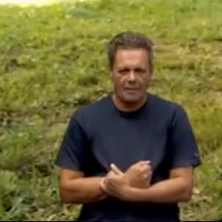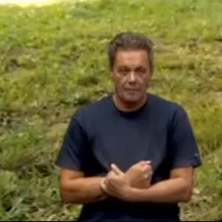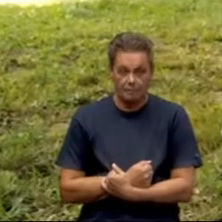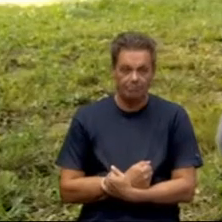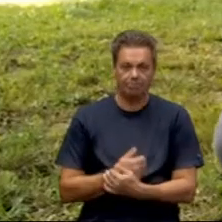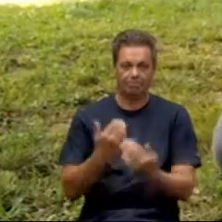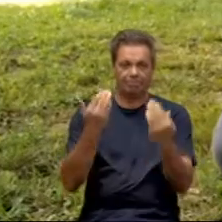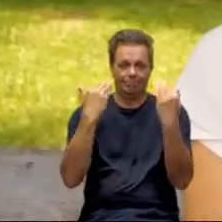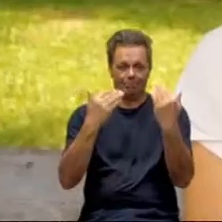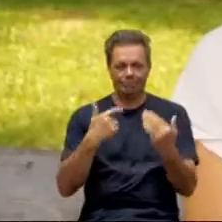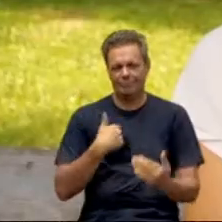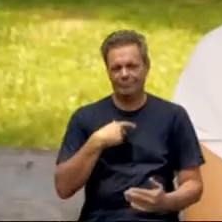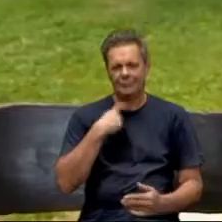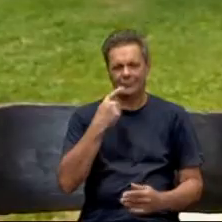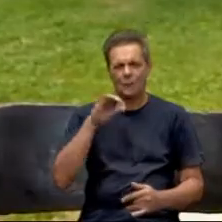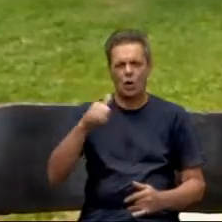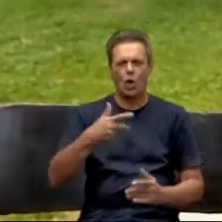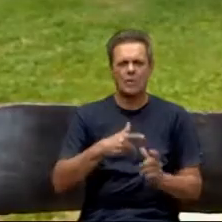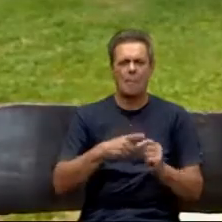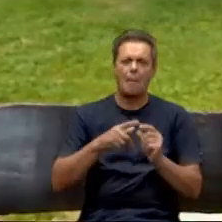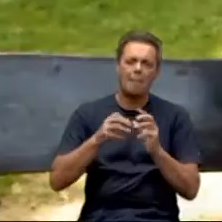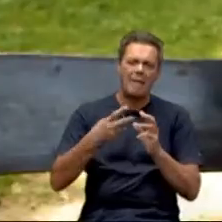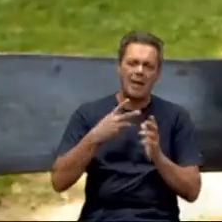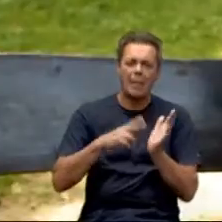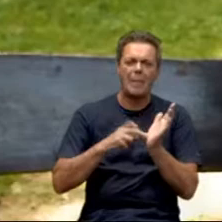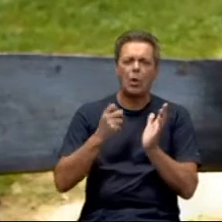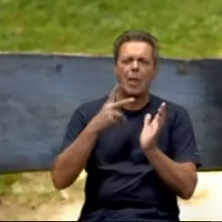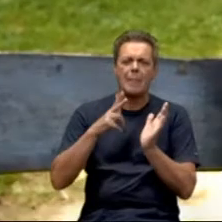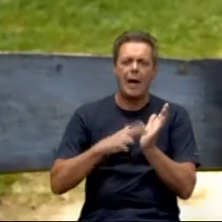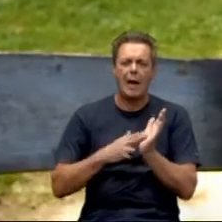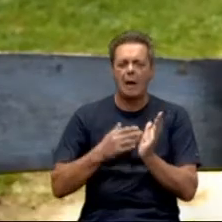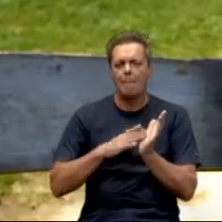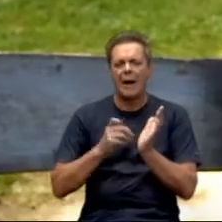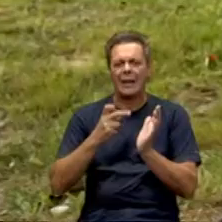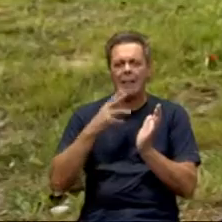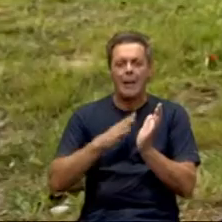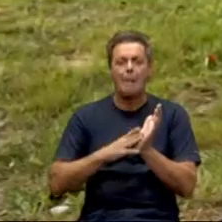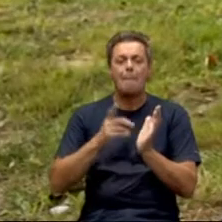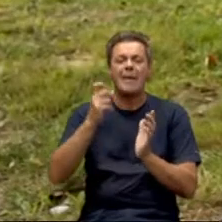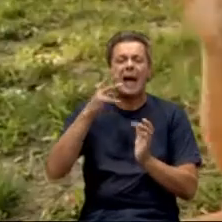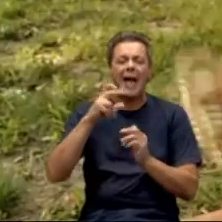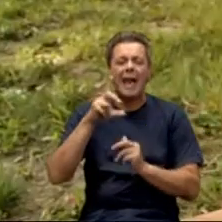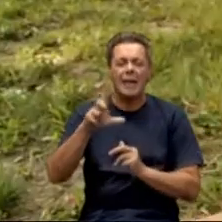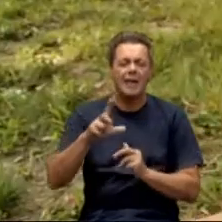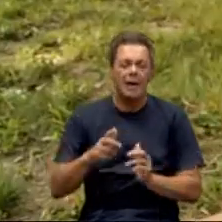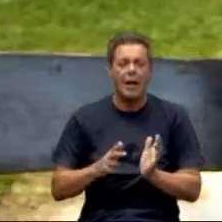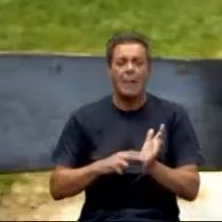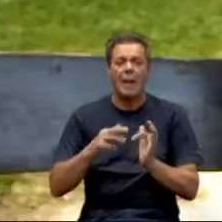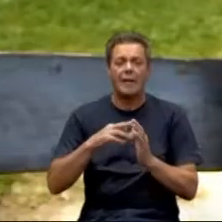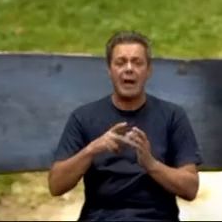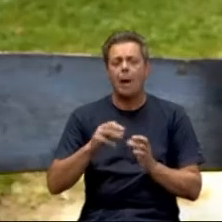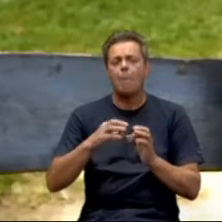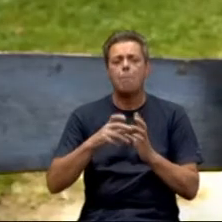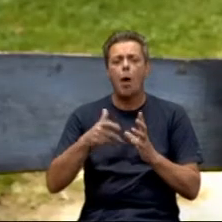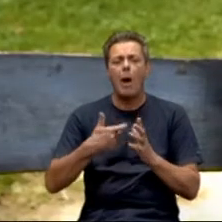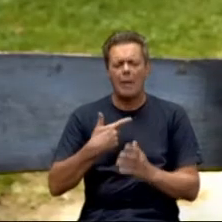Zdravo, moje ime je Josip. Moje ime je Pavel. Moje ime je Nikolina. Moje ime je Marin. Moje ime je Mihael. Moje ime je Rada. Moje ime je Bojana. Prije